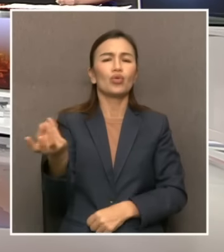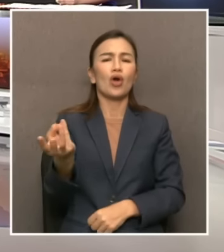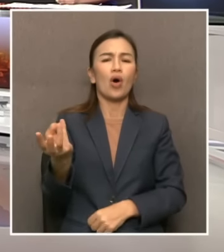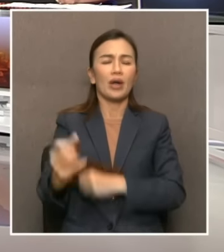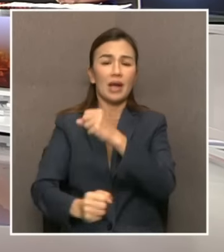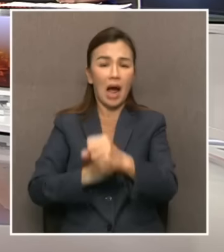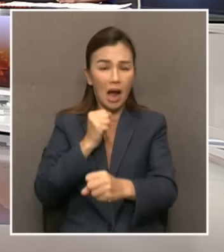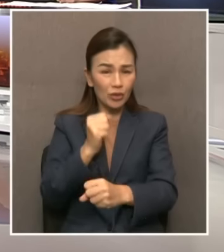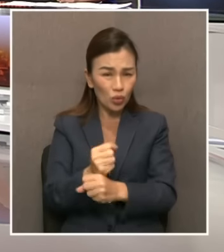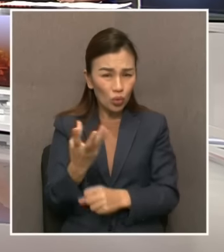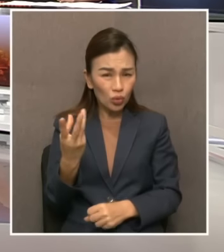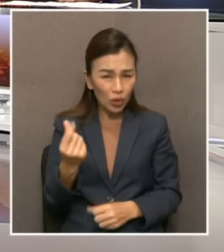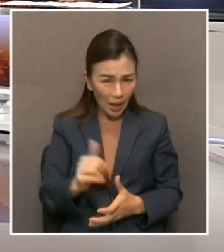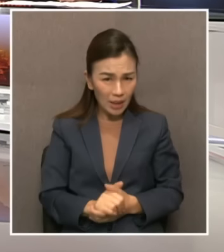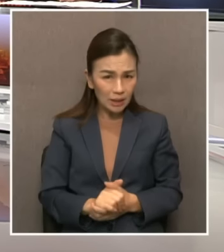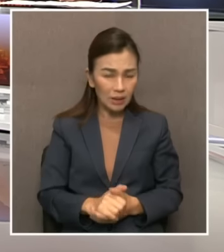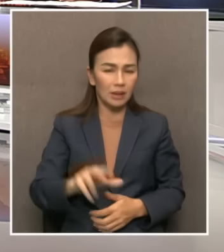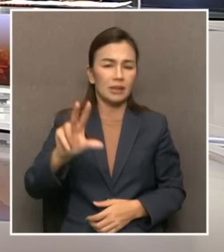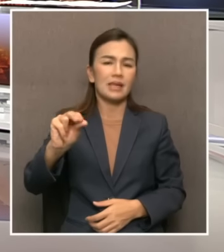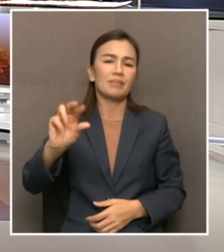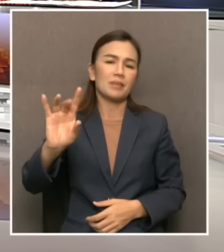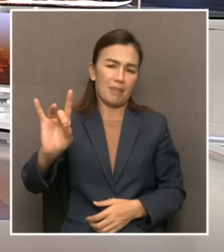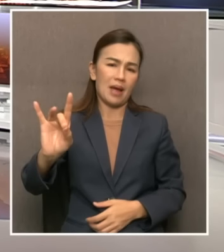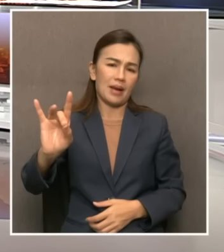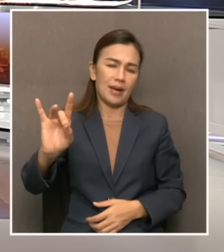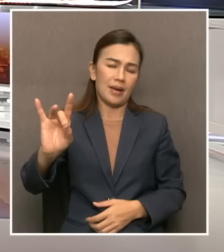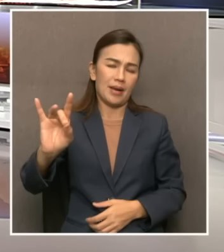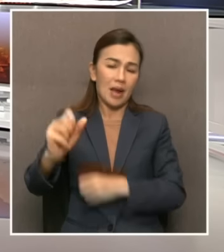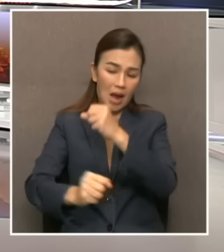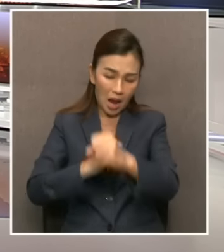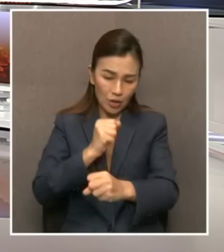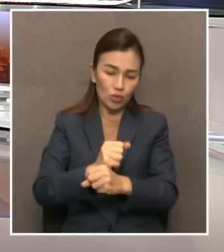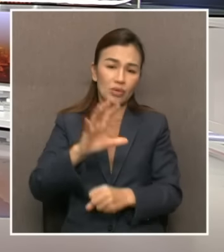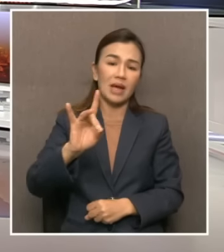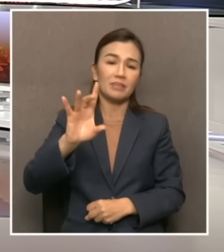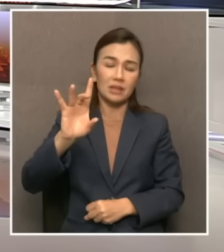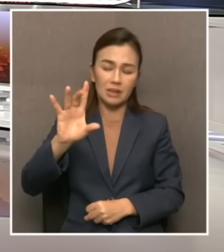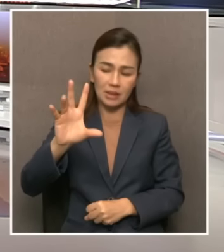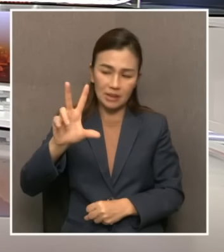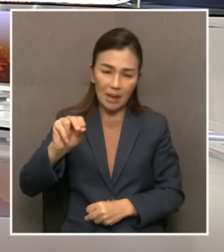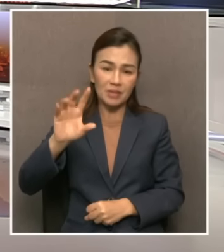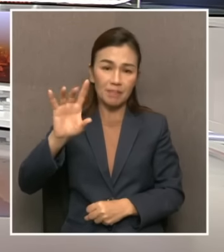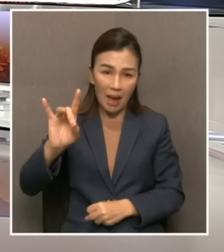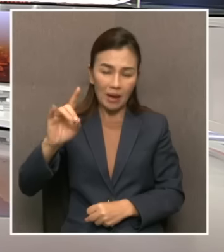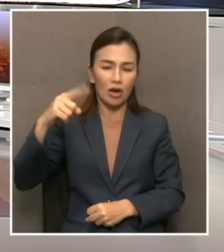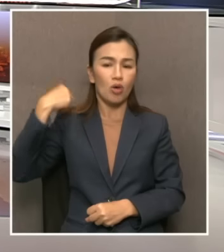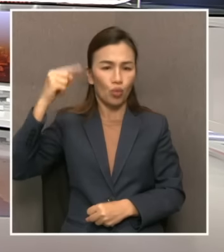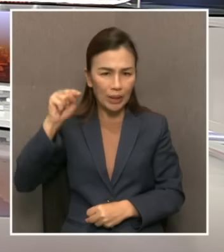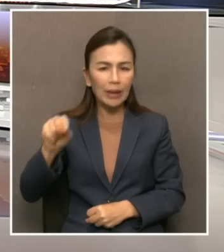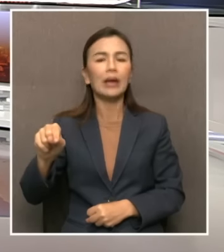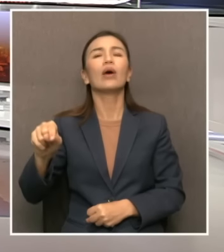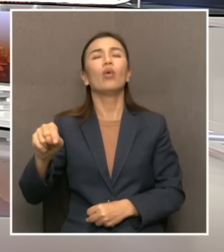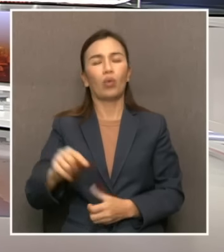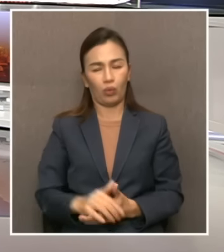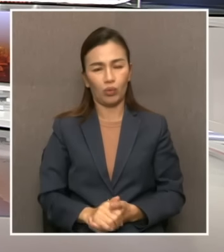ที่เข้าสู่38ปีนะคะแล้วก็เป็นนายกรัฐมนตรีหญิงคนที่2ของประเทศไทยค่ะ ขอบคุณค่ะคุณ